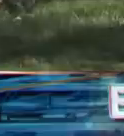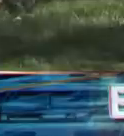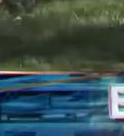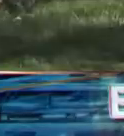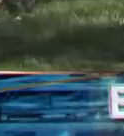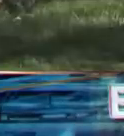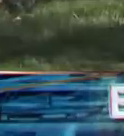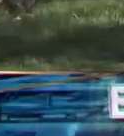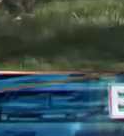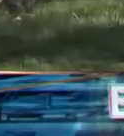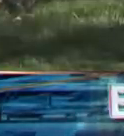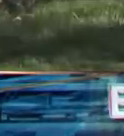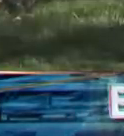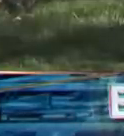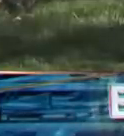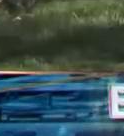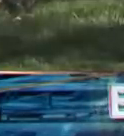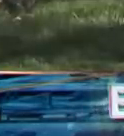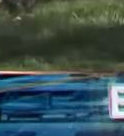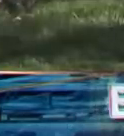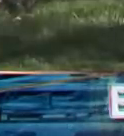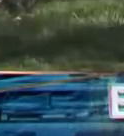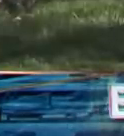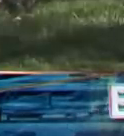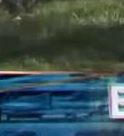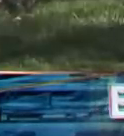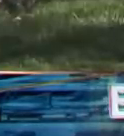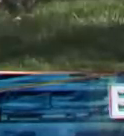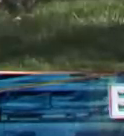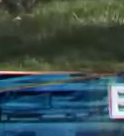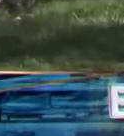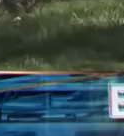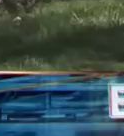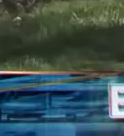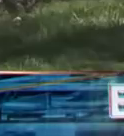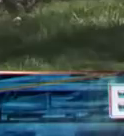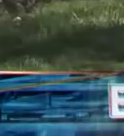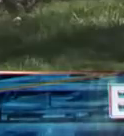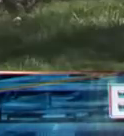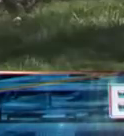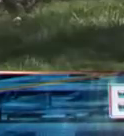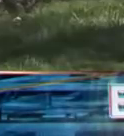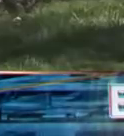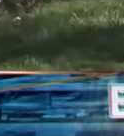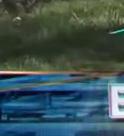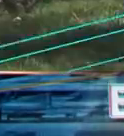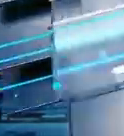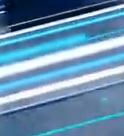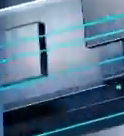асады. Майдың 5-ні дейін ауа райы кішкене мүмкіндік беріп жатса, мамырдың 5-ні дейін толық сеуіп кетеміз деген жоспардамыз.